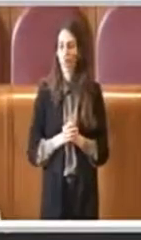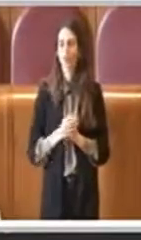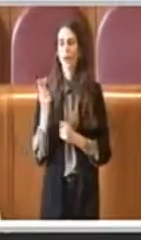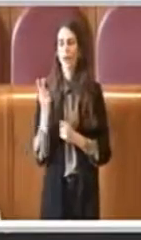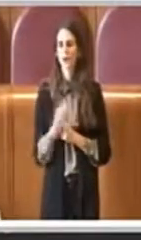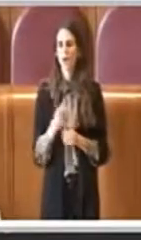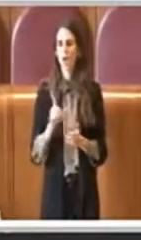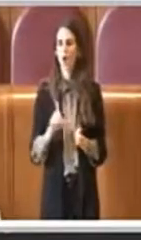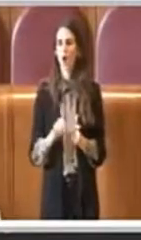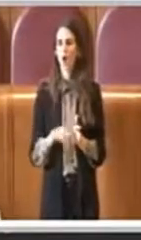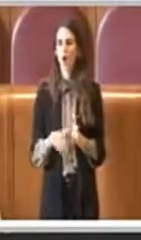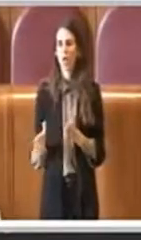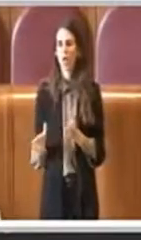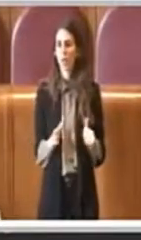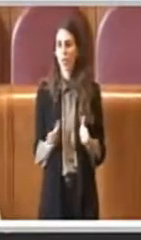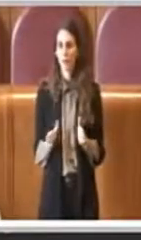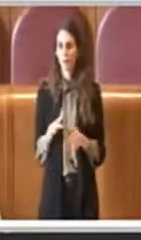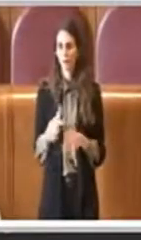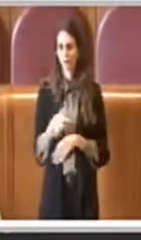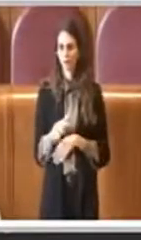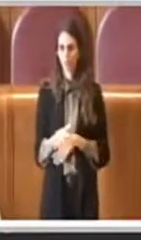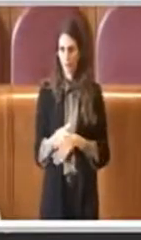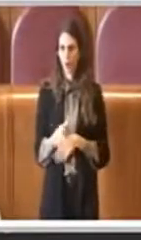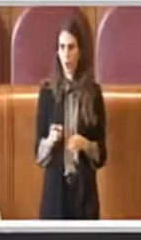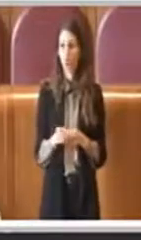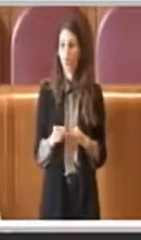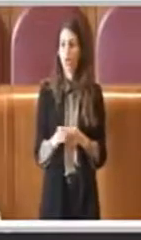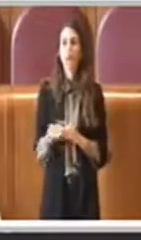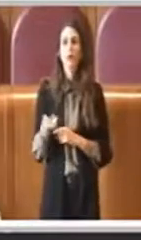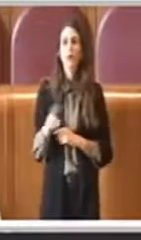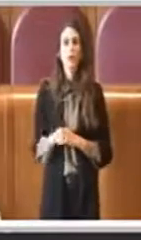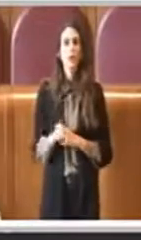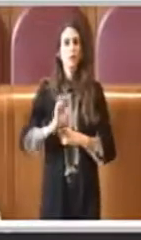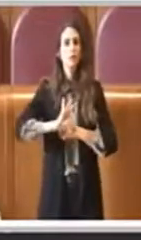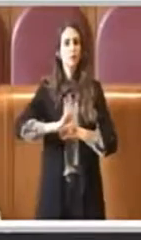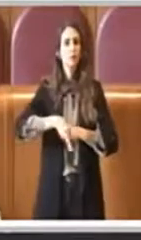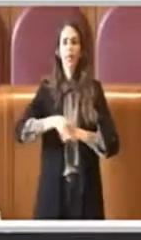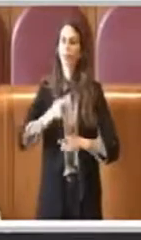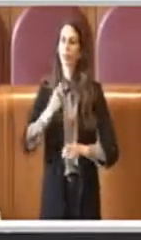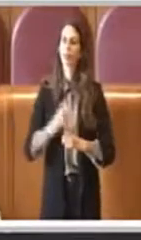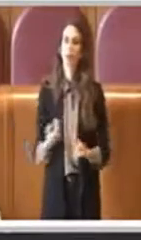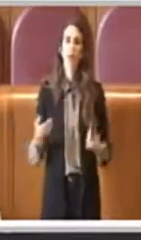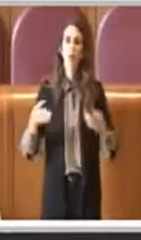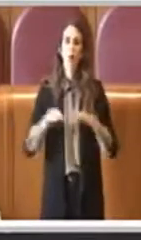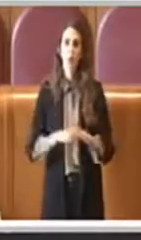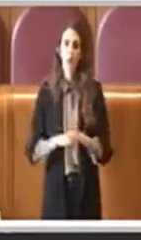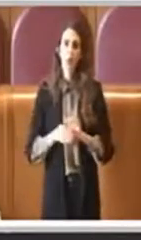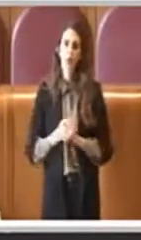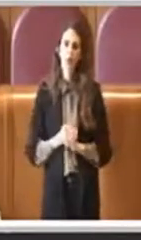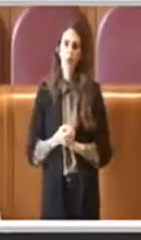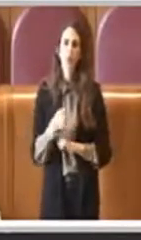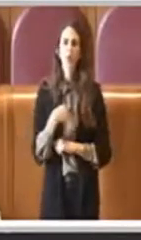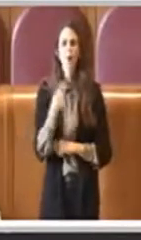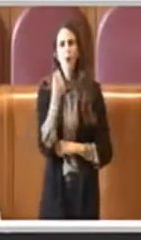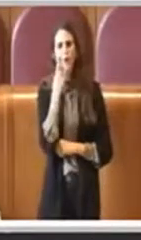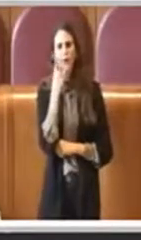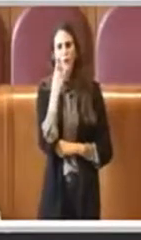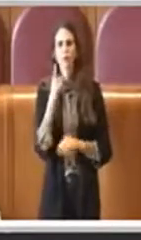tempi assolutamente brevi, perché è rigoroso portarlo a chiusura, visto anche che esiste la